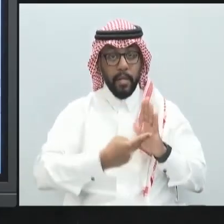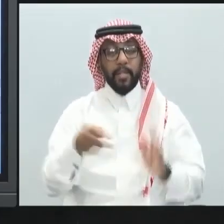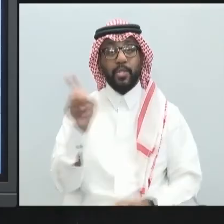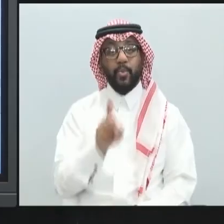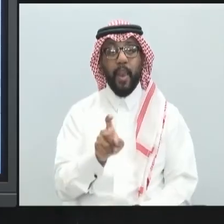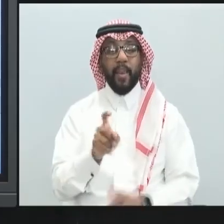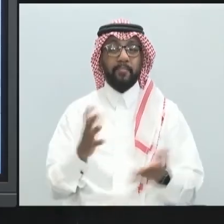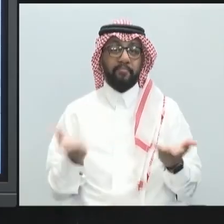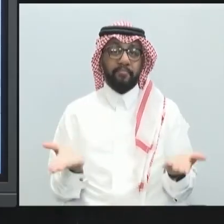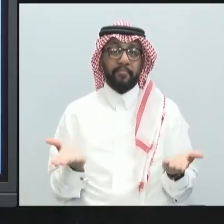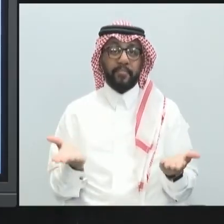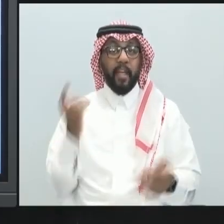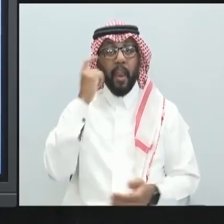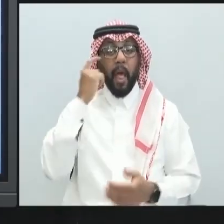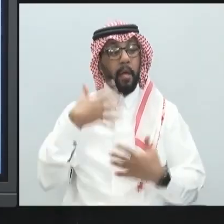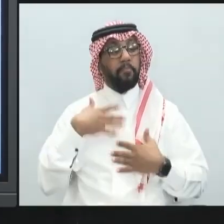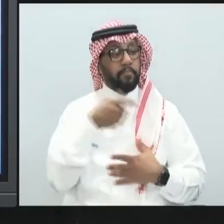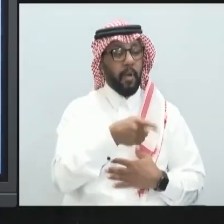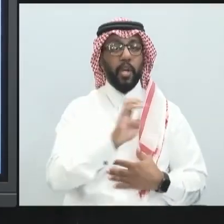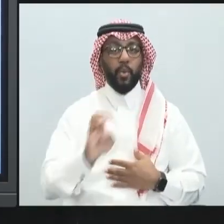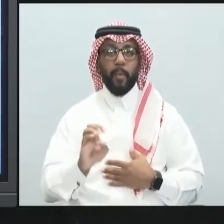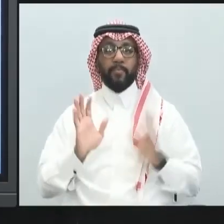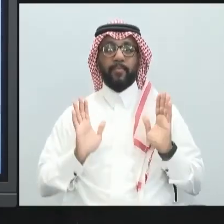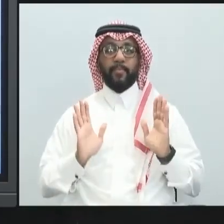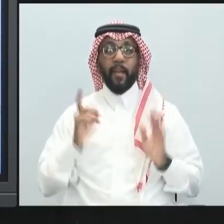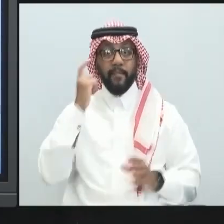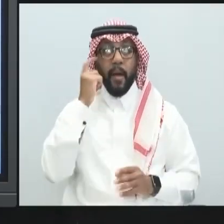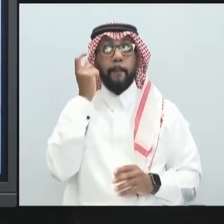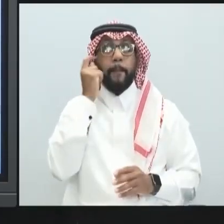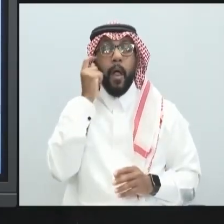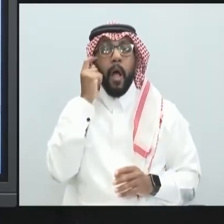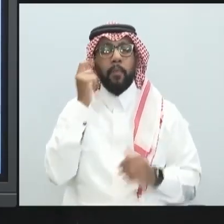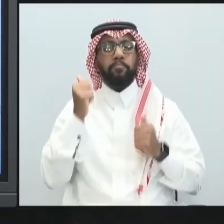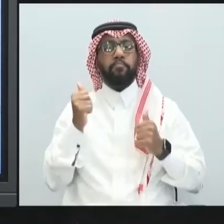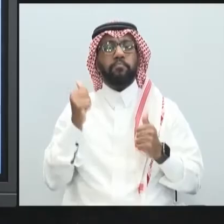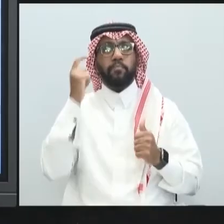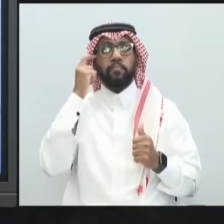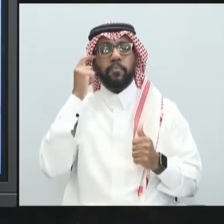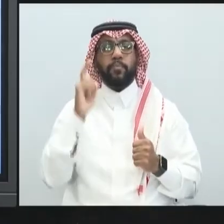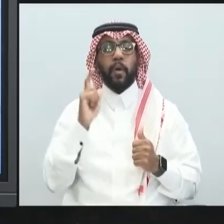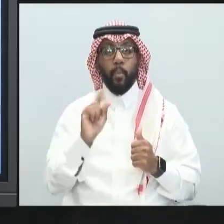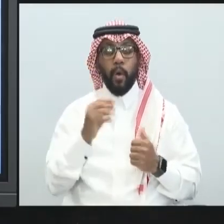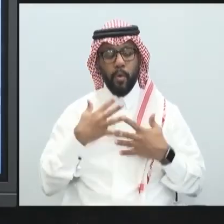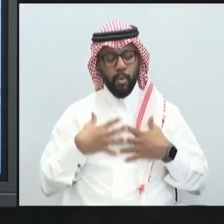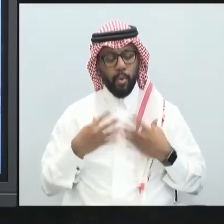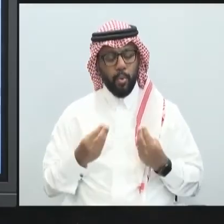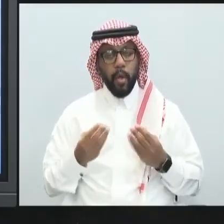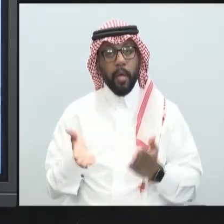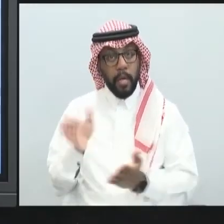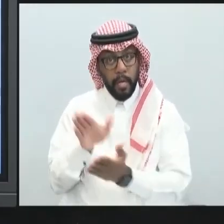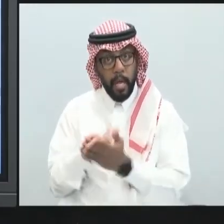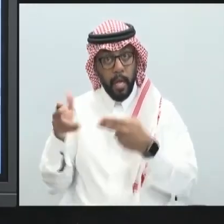ثم اجب عن هذه الاسئله من ذاكرتك اي بمعنى ان تغلق